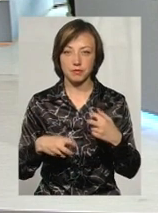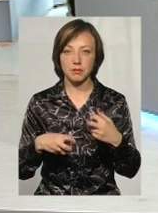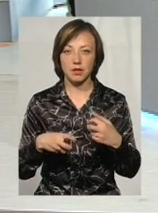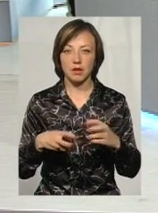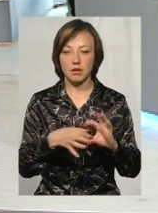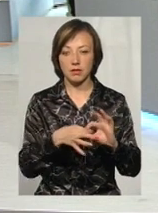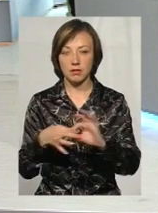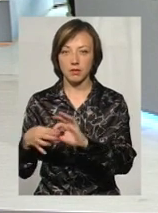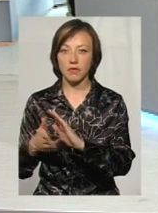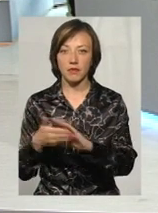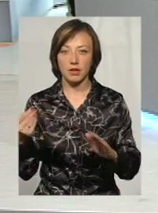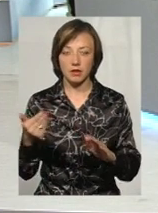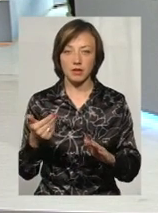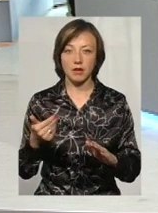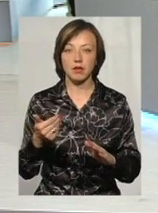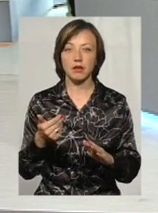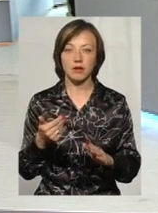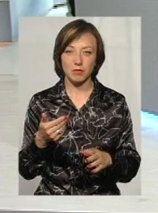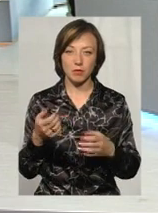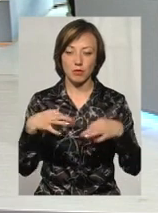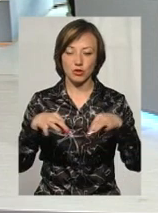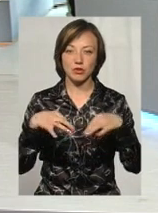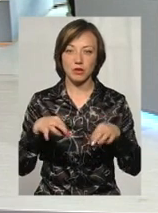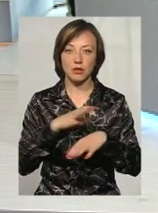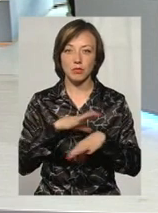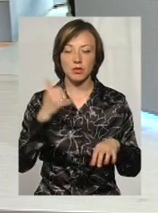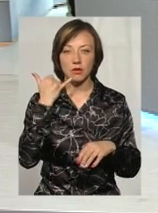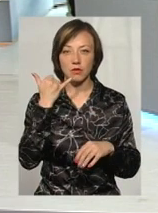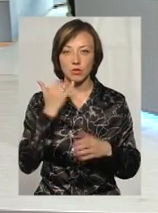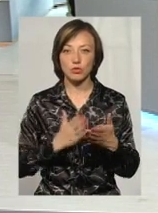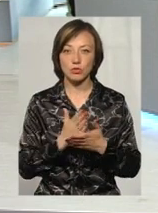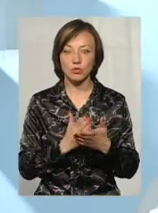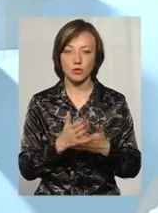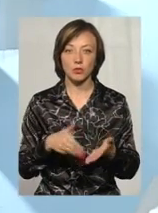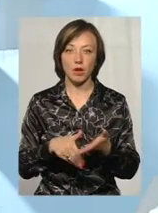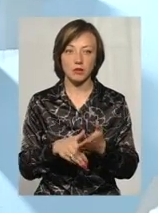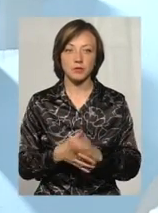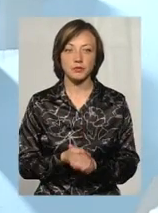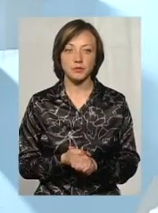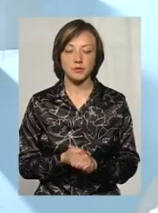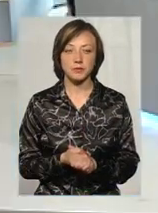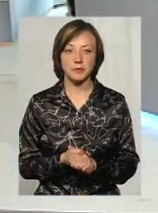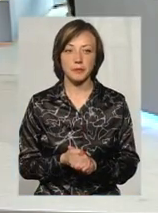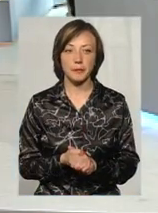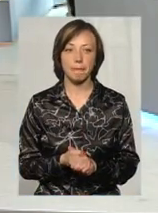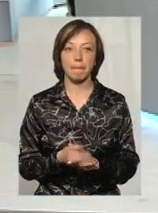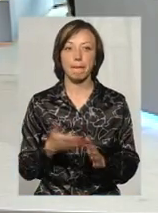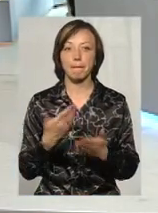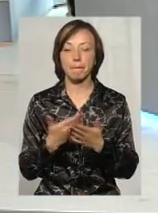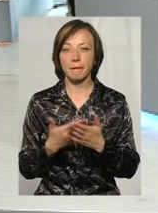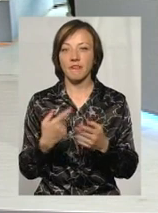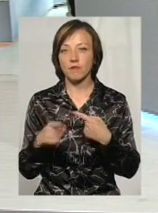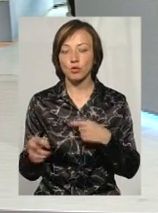на узбіччя та викликати все ж таки евакуатор, тому що водія просто не було навіть телефону служб, які можуть йому допомогти. Він опинився взагалі, я вибачаюся, в іншій області,